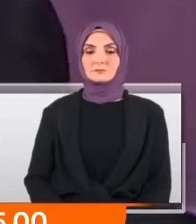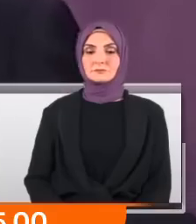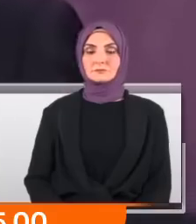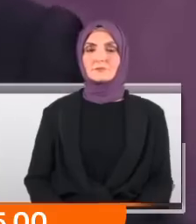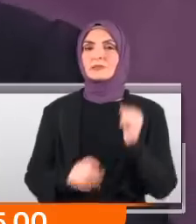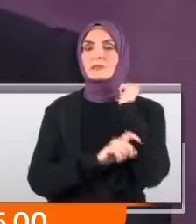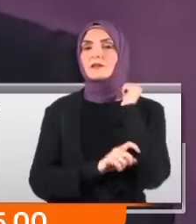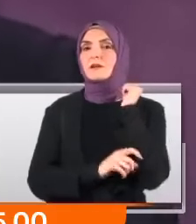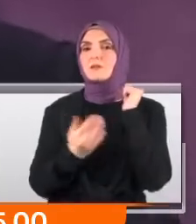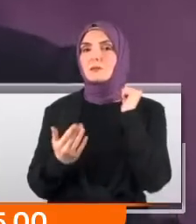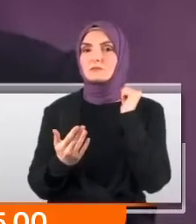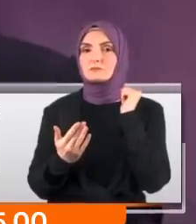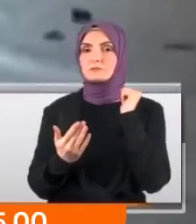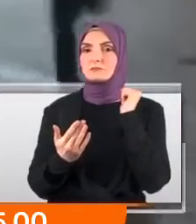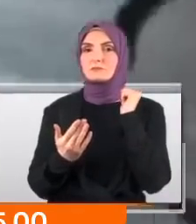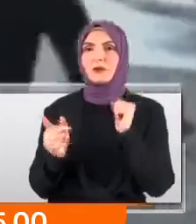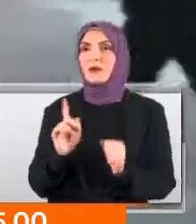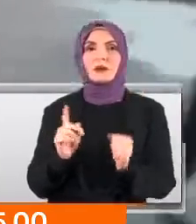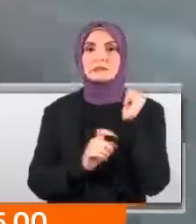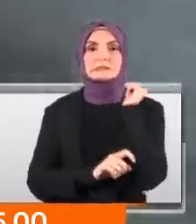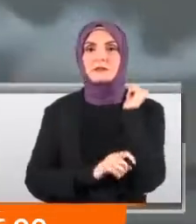Terör. Ya ben hangi terör ya?